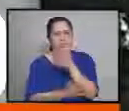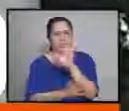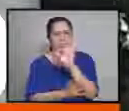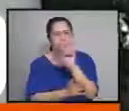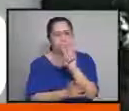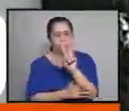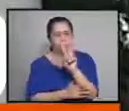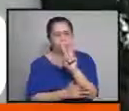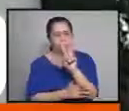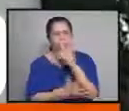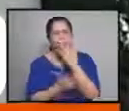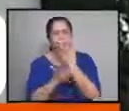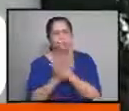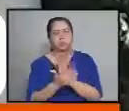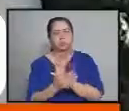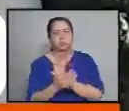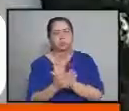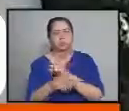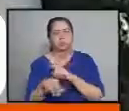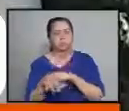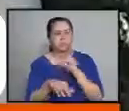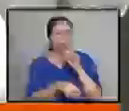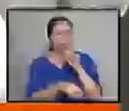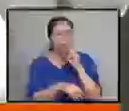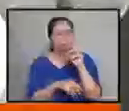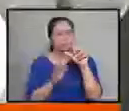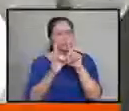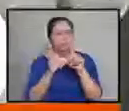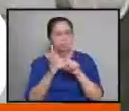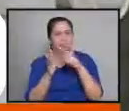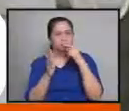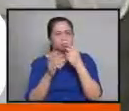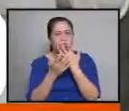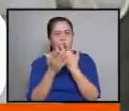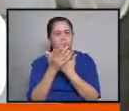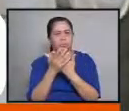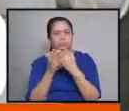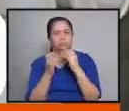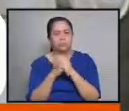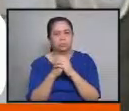10592 o Good Conduct Time Allowance Law para sa mga bilanggo.